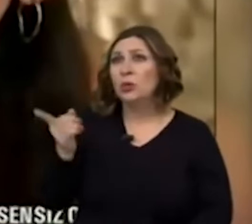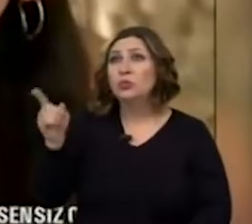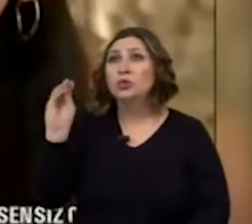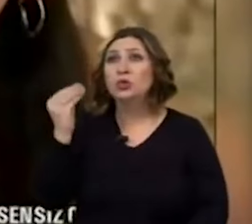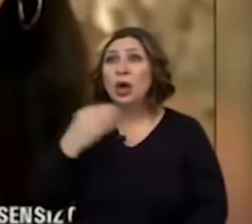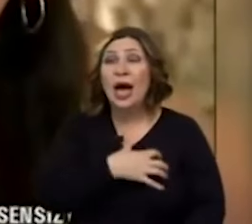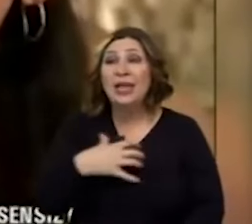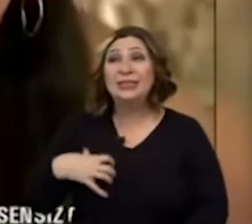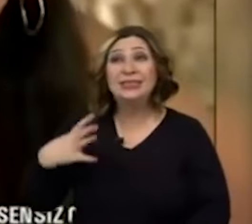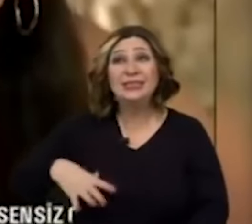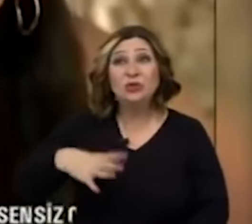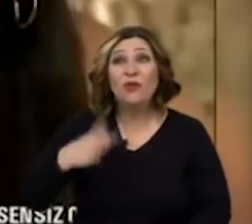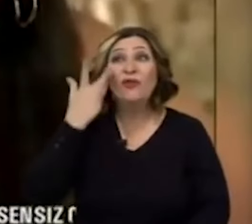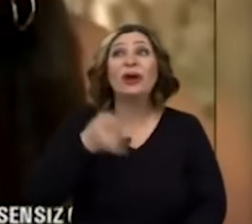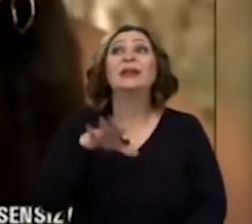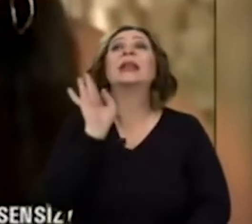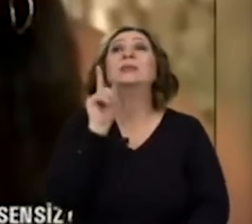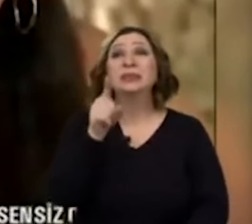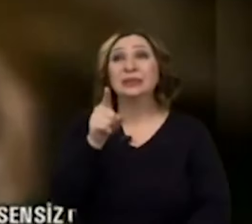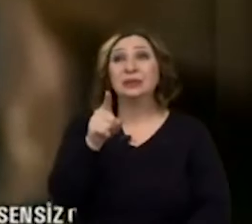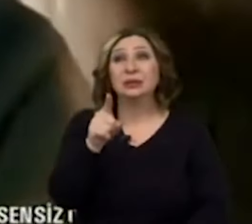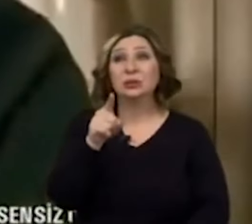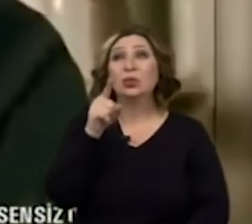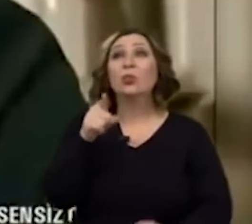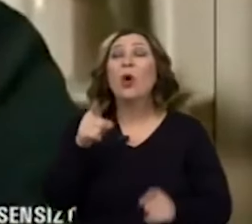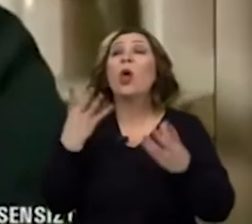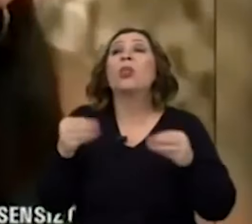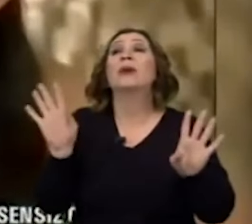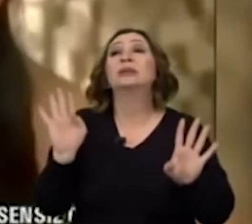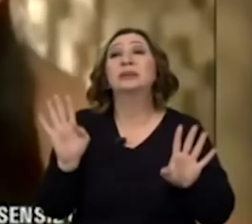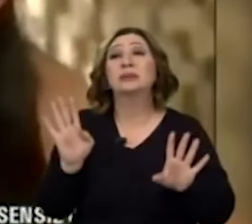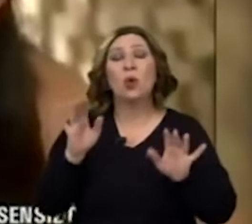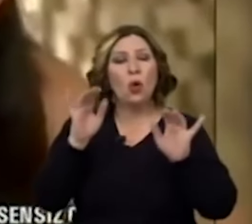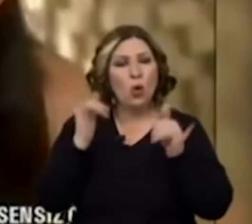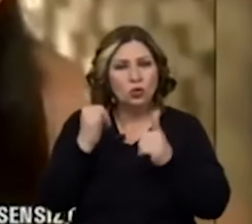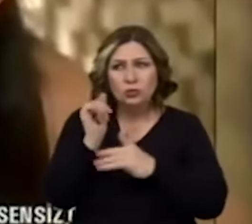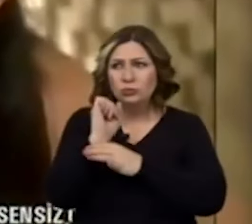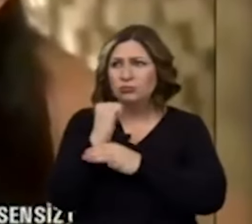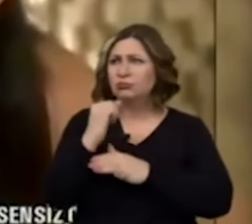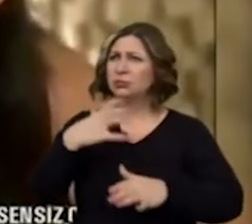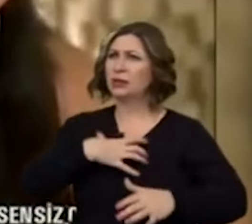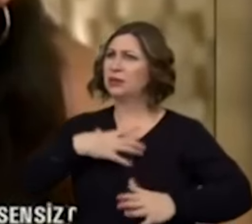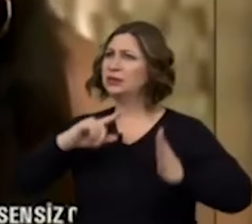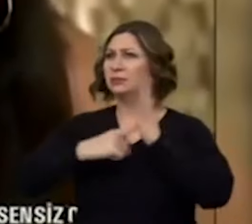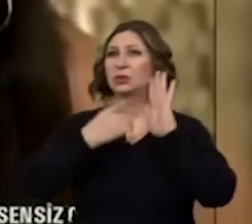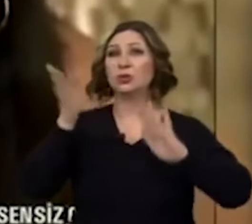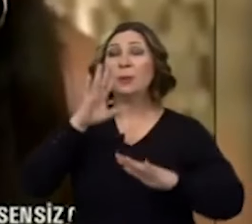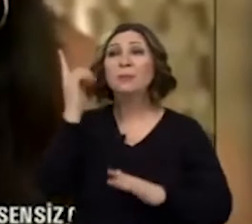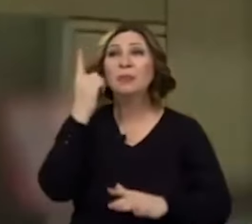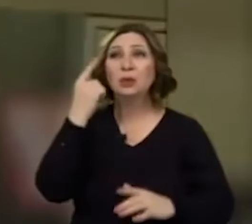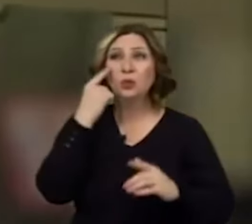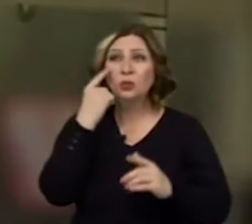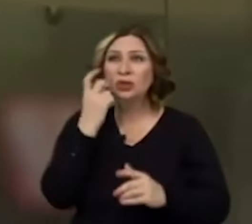çocuk annesini istiyor, farkında değil misin? Bu böyle olmaz. Oyunculukta rüştünü ispatladıktan sonra sanki bir